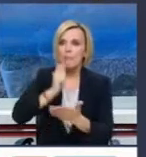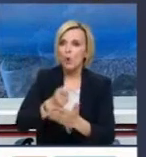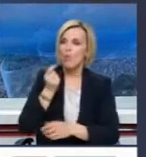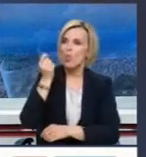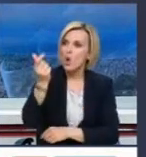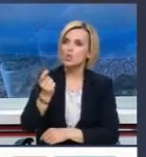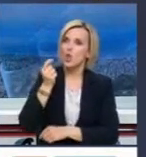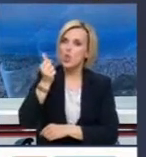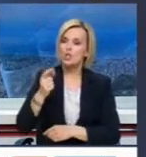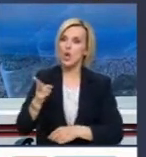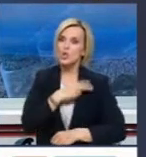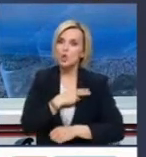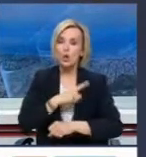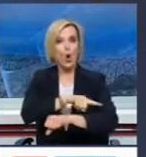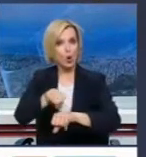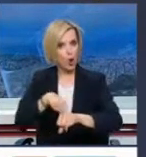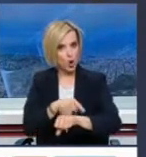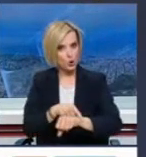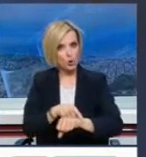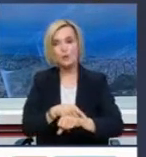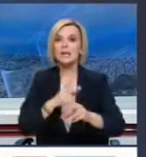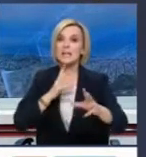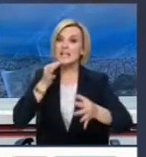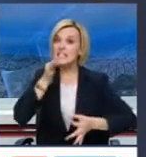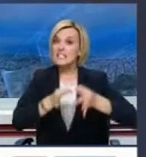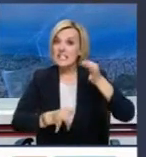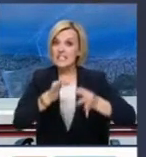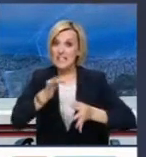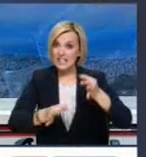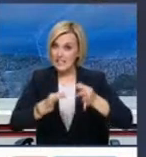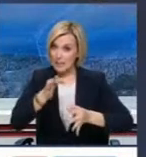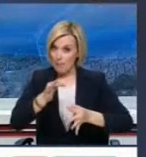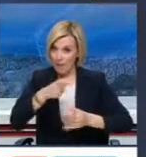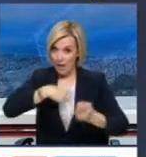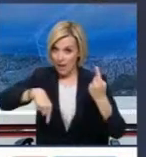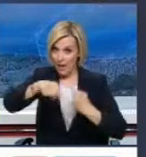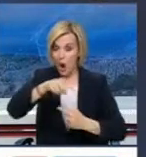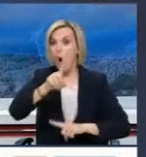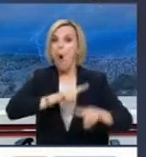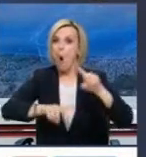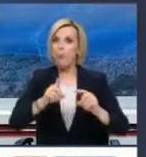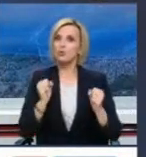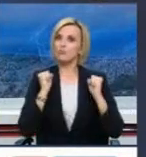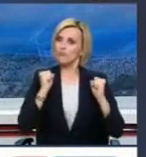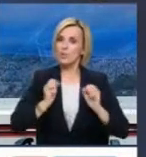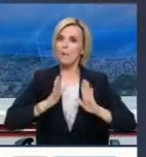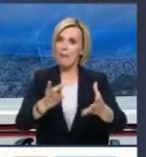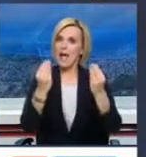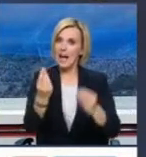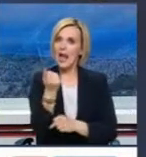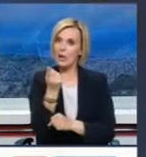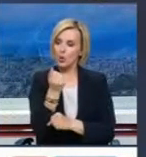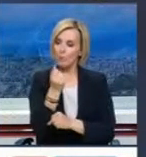εμείς ζητήσαμε και εκείνοι ζήτησαν, όσοι δεν έχουν πληγεί από την παρούσα οικονομική κρίση να